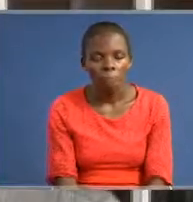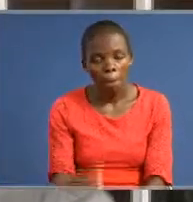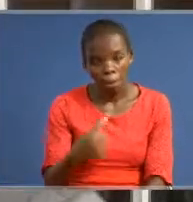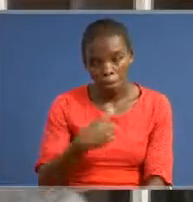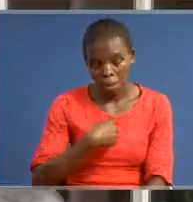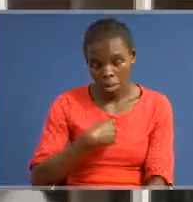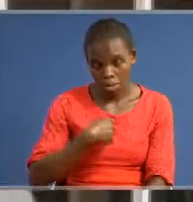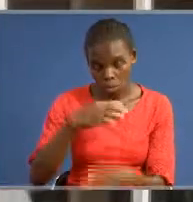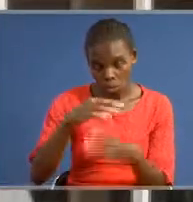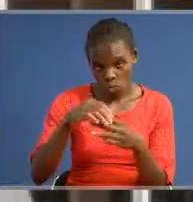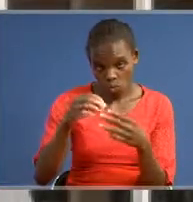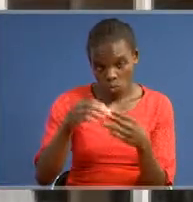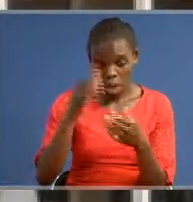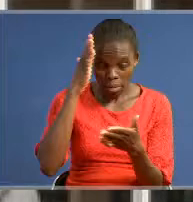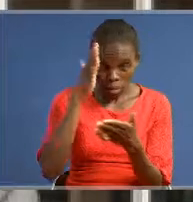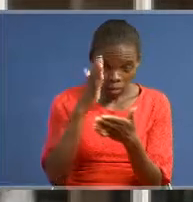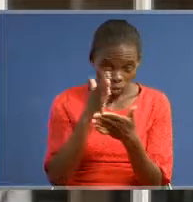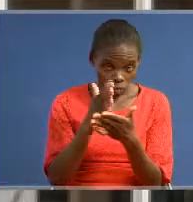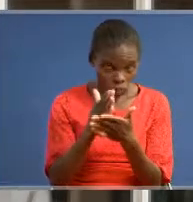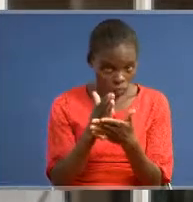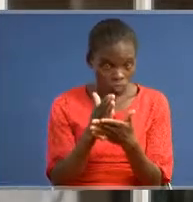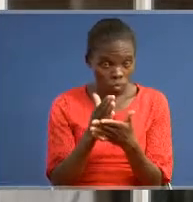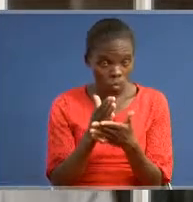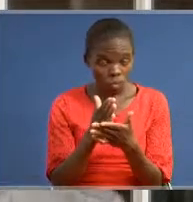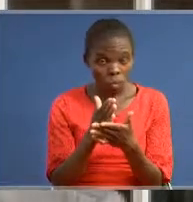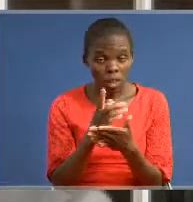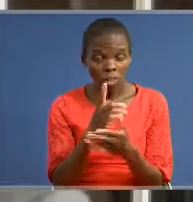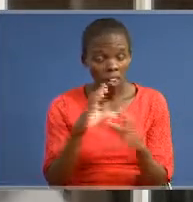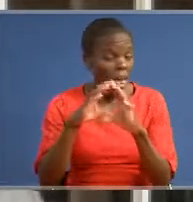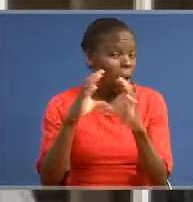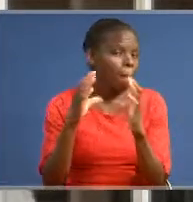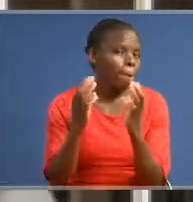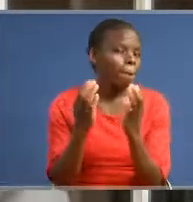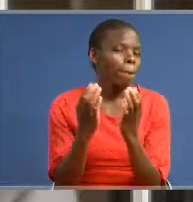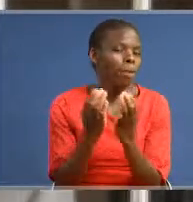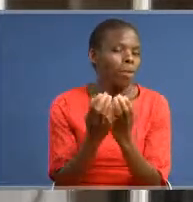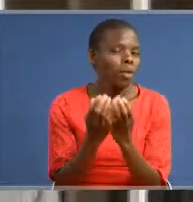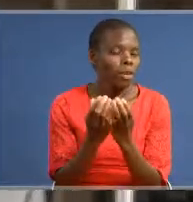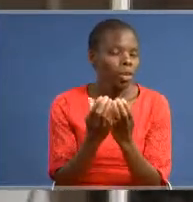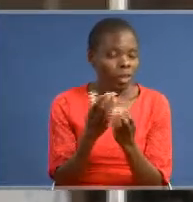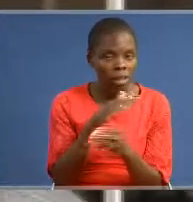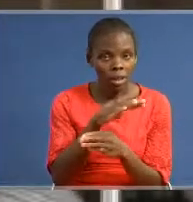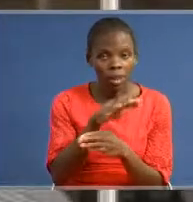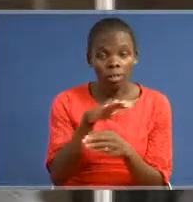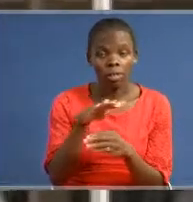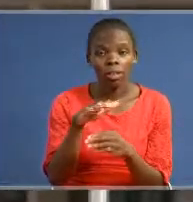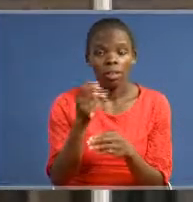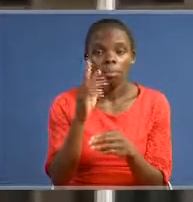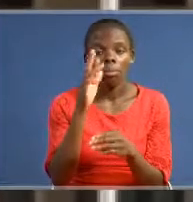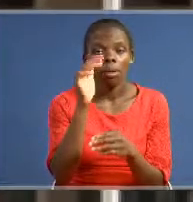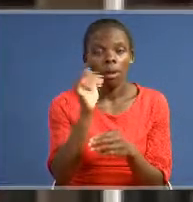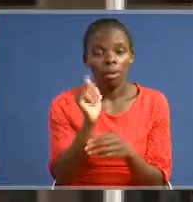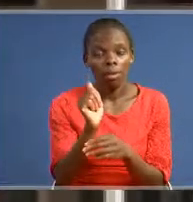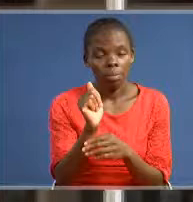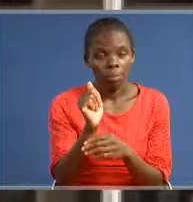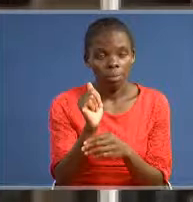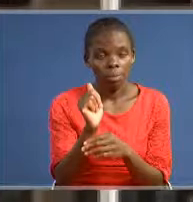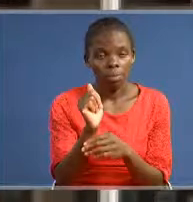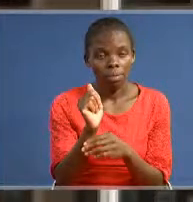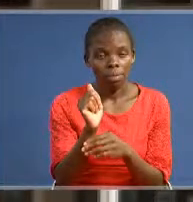Mimi nikichaguliwa nitahakikisha kwamba kila jamii katika eneo bunge la Kibra